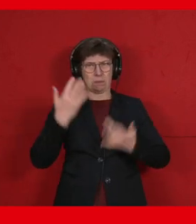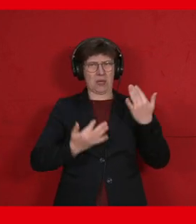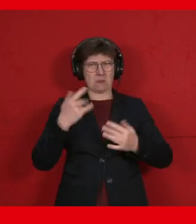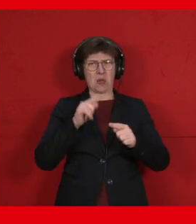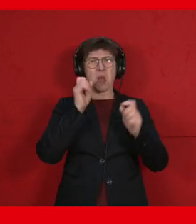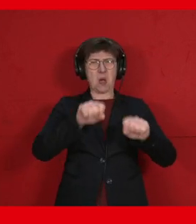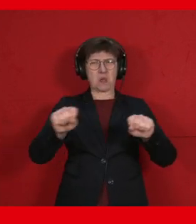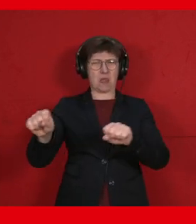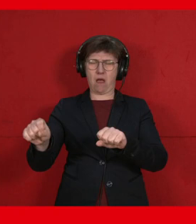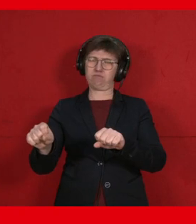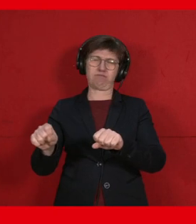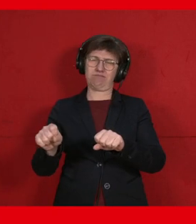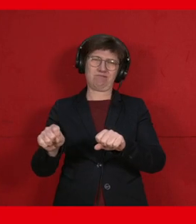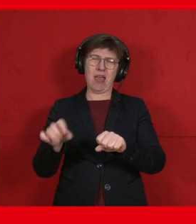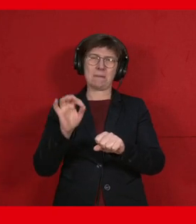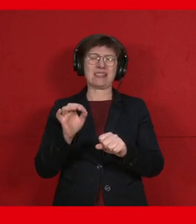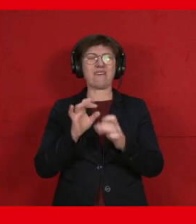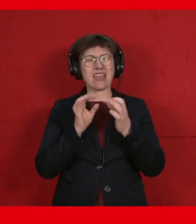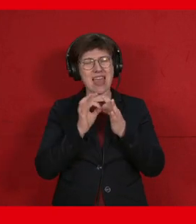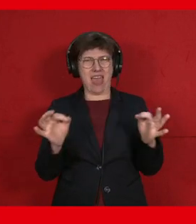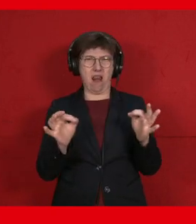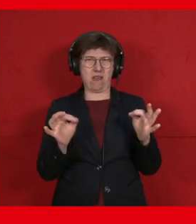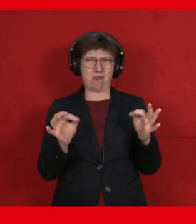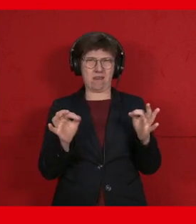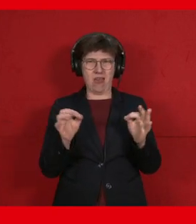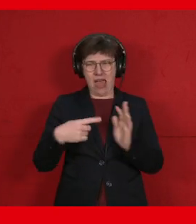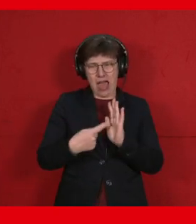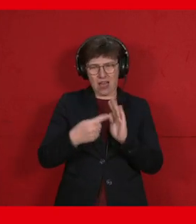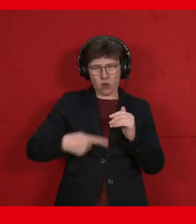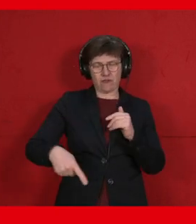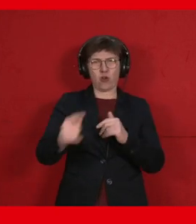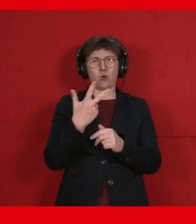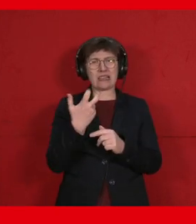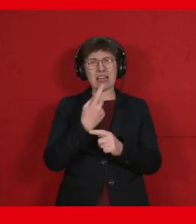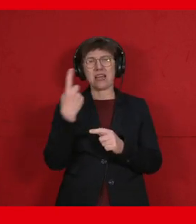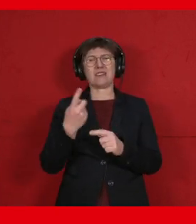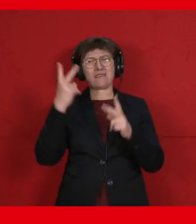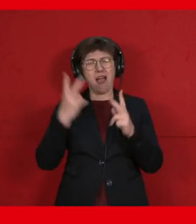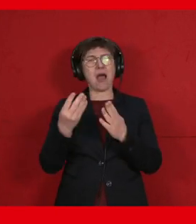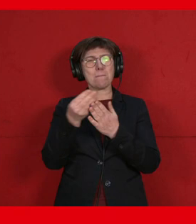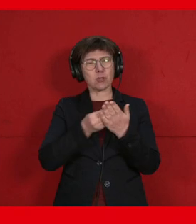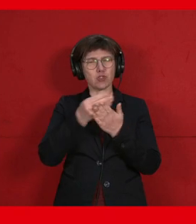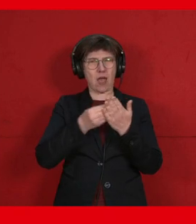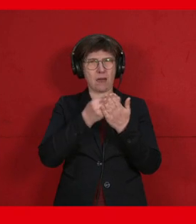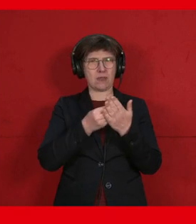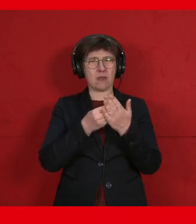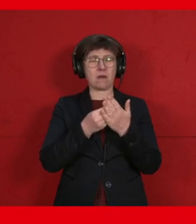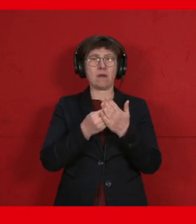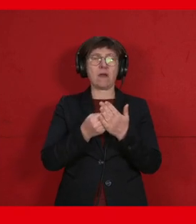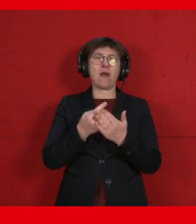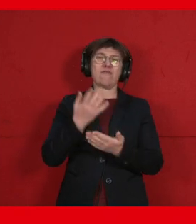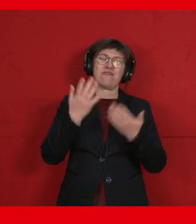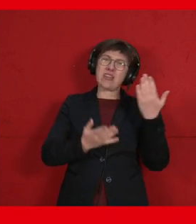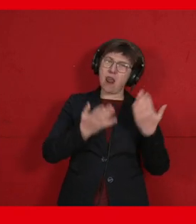Das heißt, sich ehrlich machen, um die Herausforderung der nächsten 30 Jahre wirklich zu beschreiben, ist im Moment vielleicht nicht